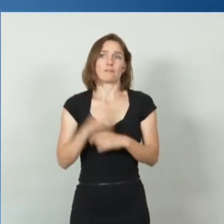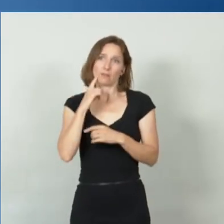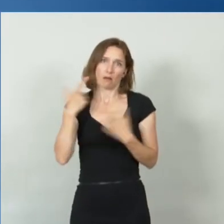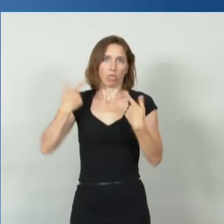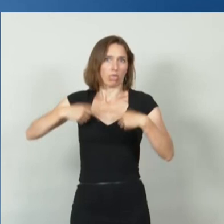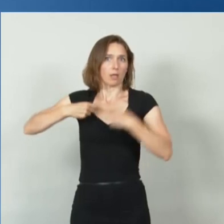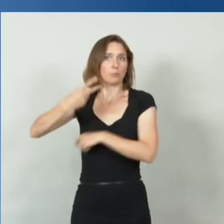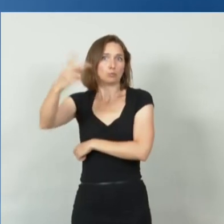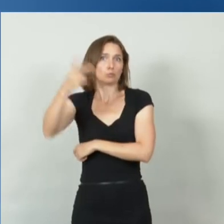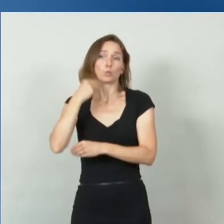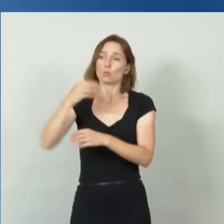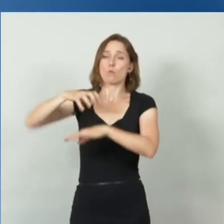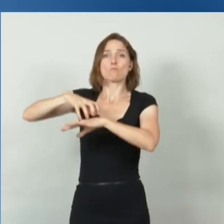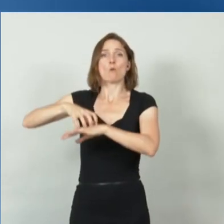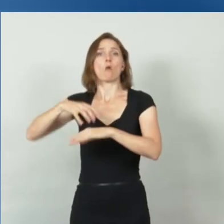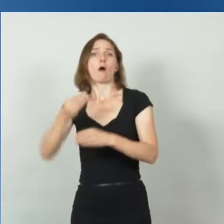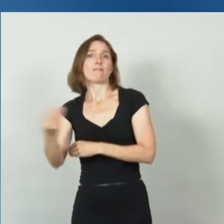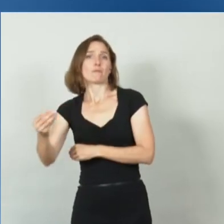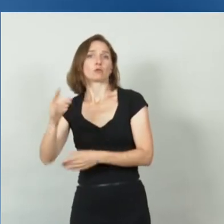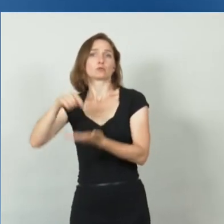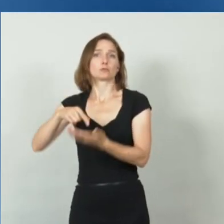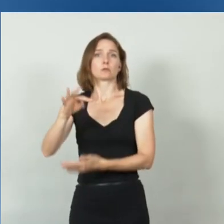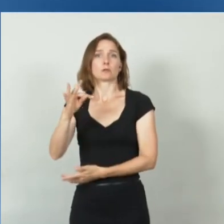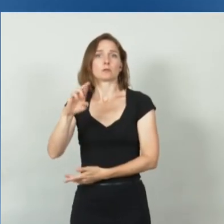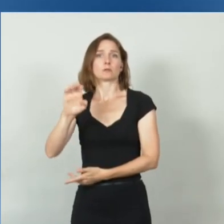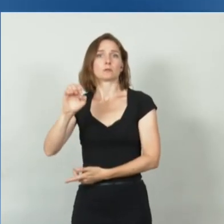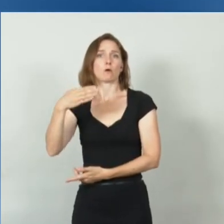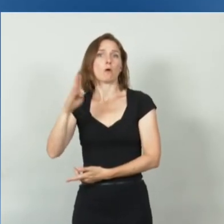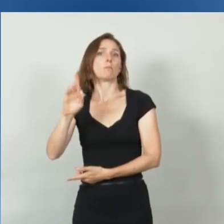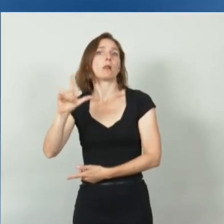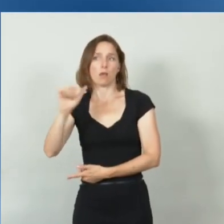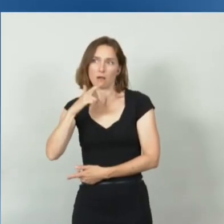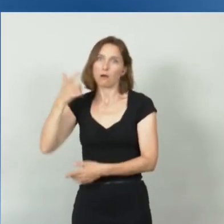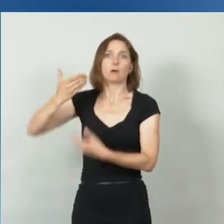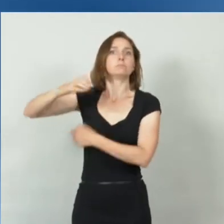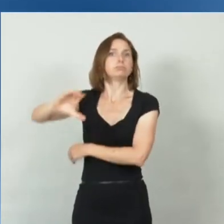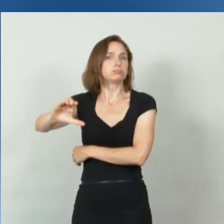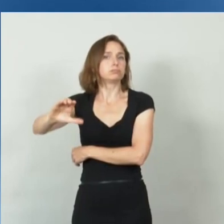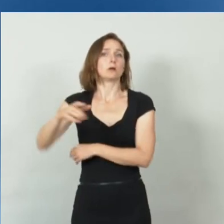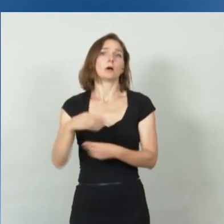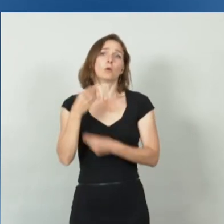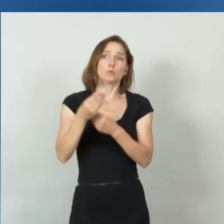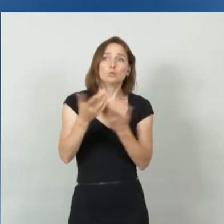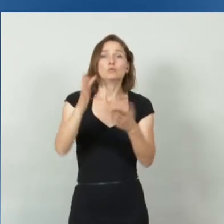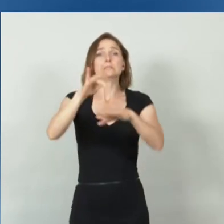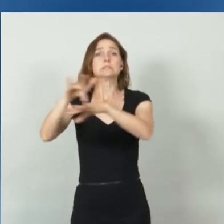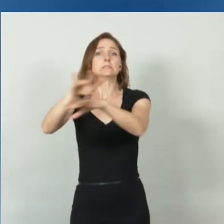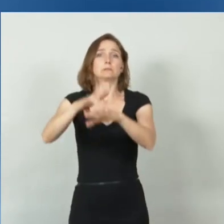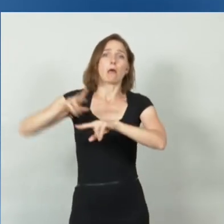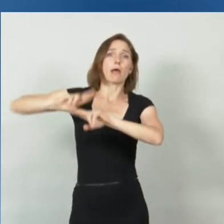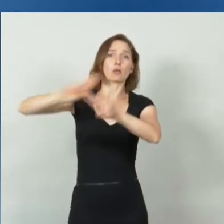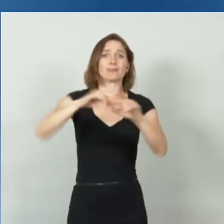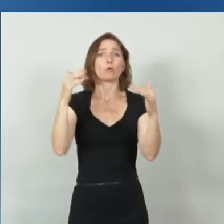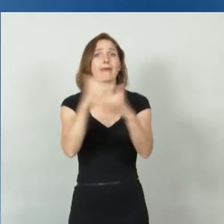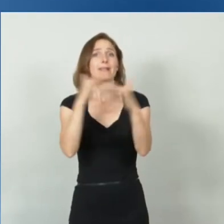d'enfance l'étrangle de la rénovation énergétique pour lesquels les marchés ont dû être